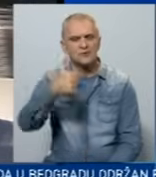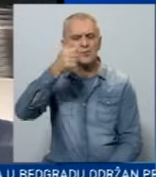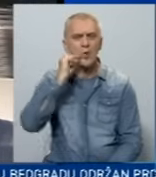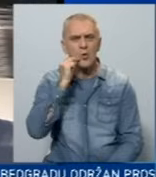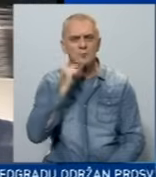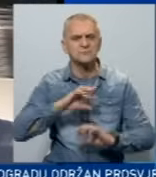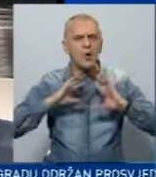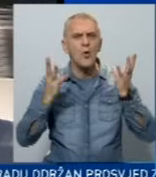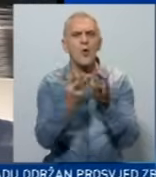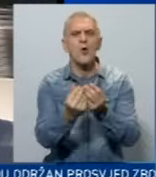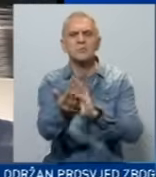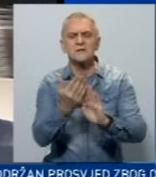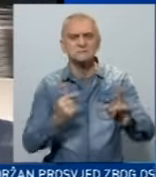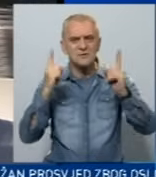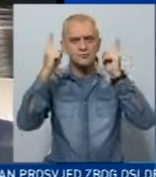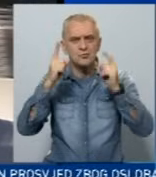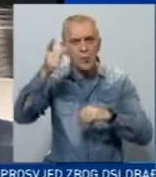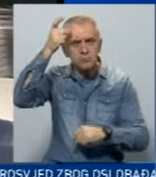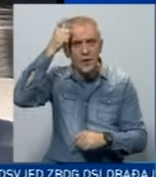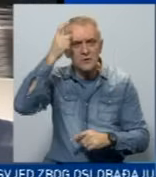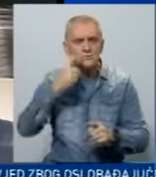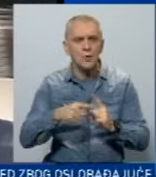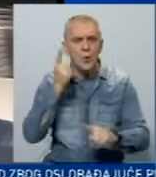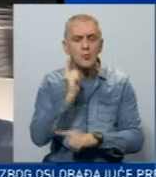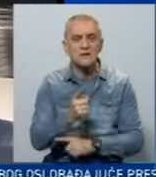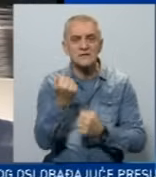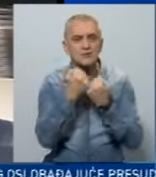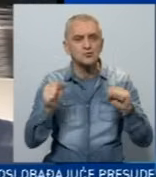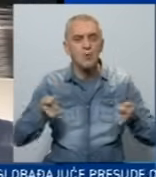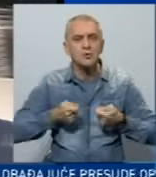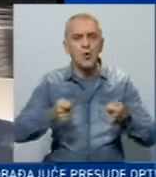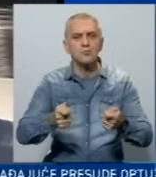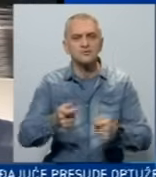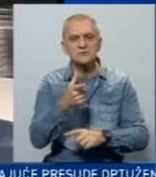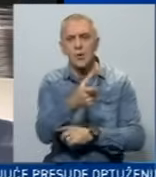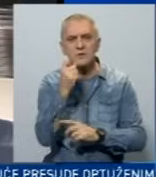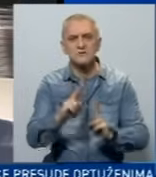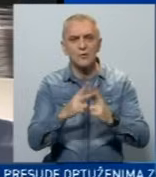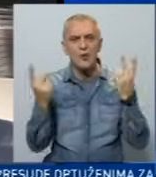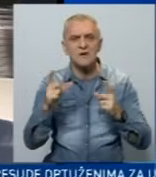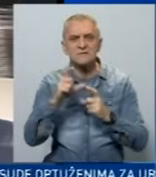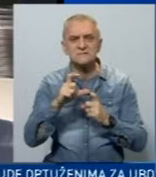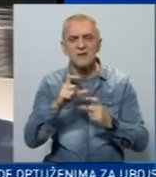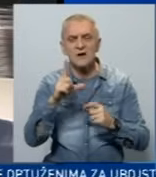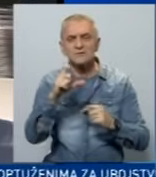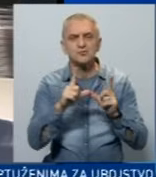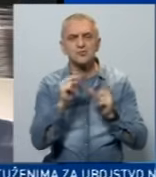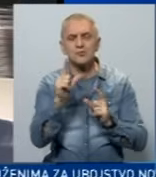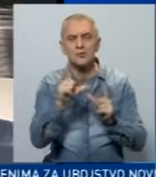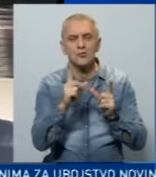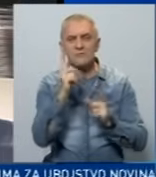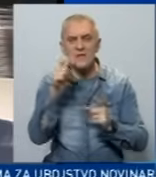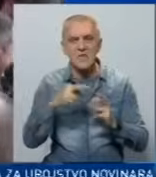Stotine ljudi su se okupile ispred apelacionog suda u Beogradu zbog odluke da se oslobode optuženi za ubistvo novinara Slavka